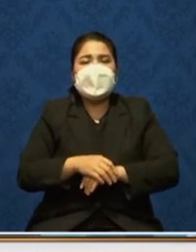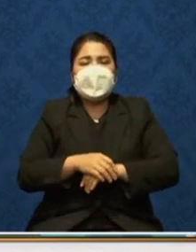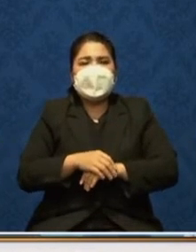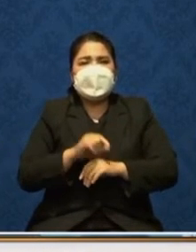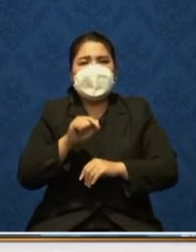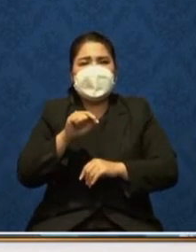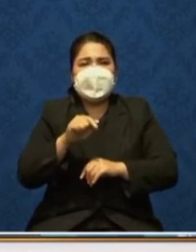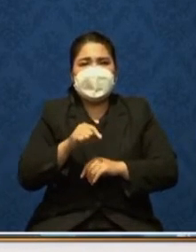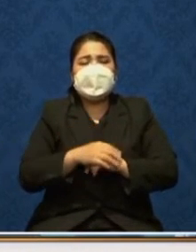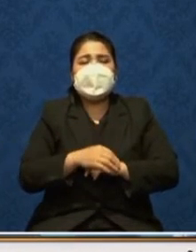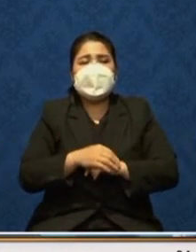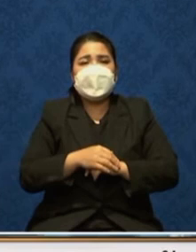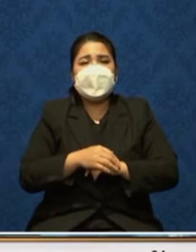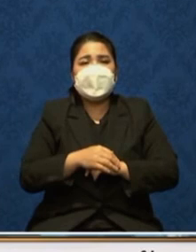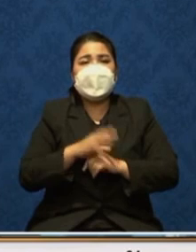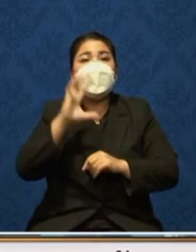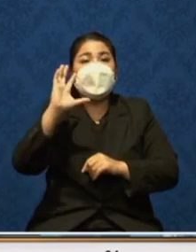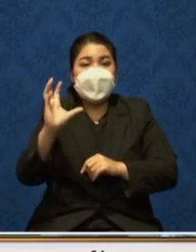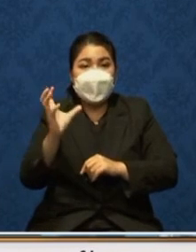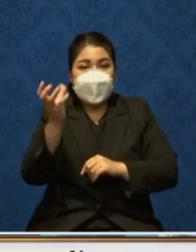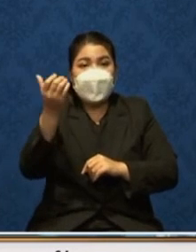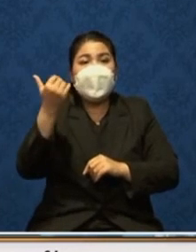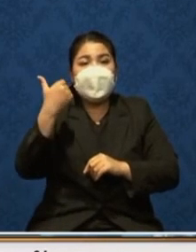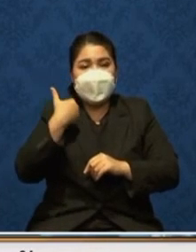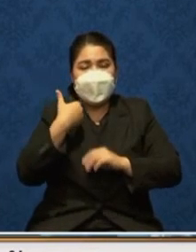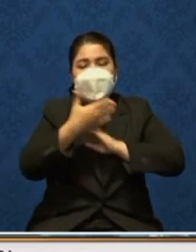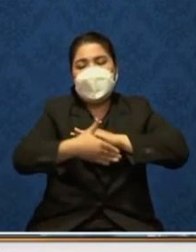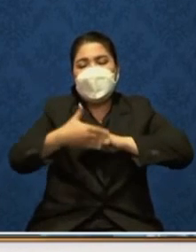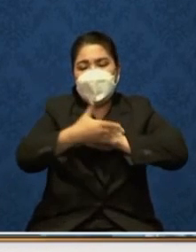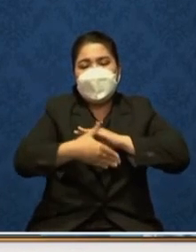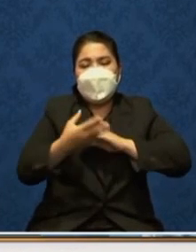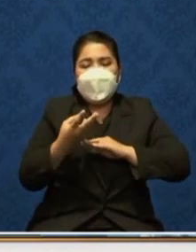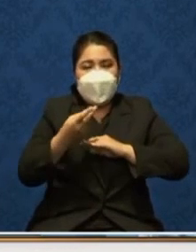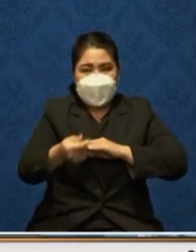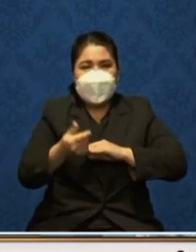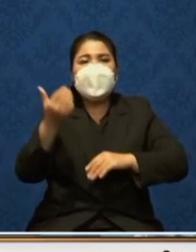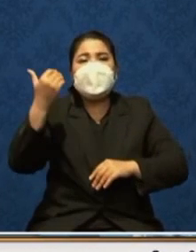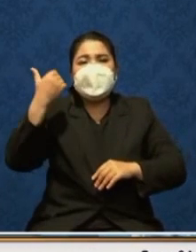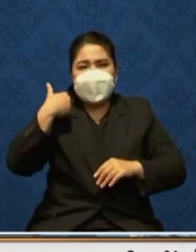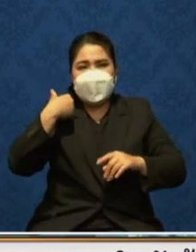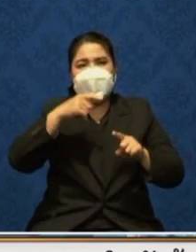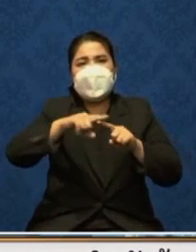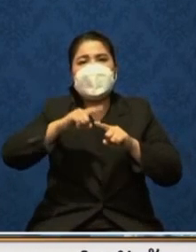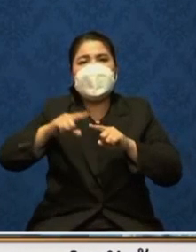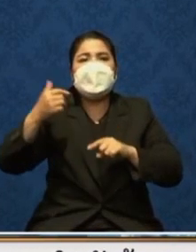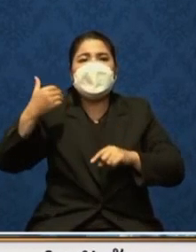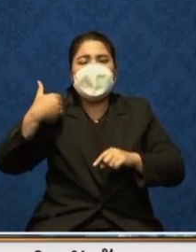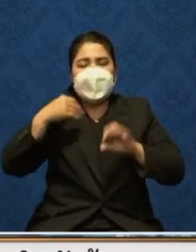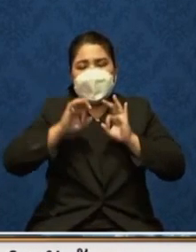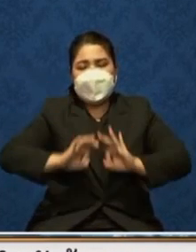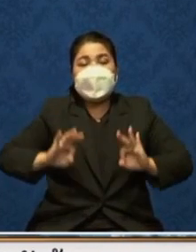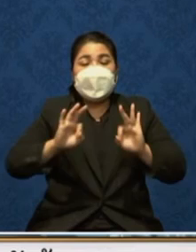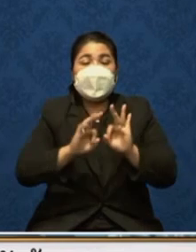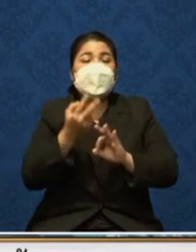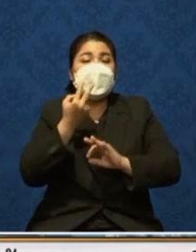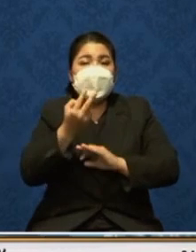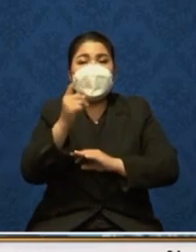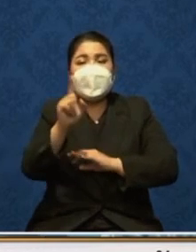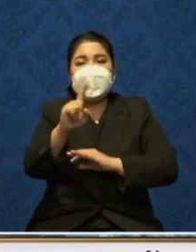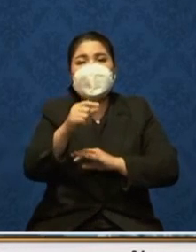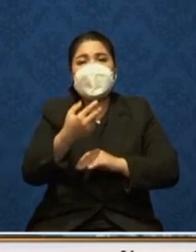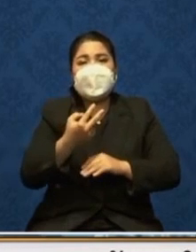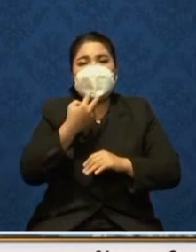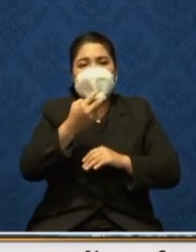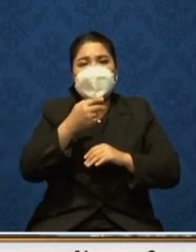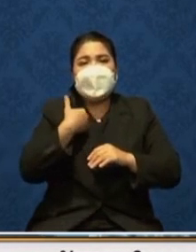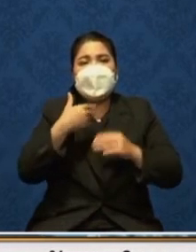ืทั่วโลกมีระบบรถไฟคามเร็สูงหลากหายมากสิ่ทคจะเป็นก็คือเราตองดูว่าใครจะมาให้ออฟ